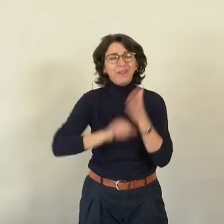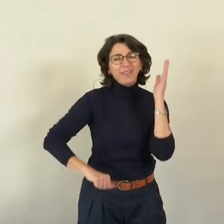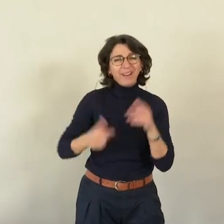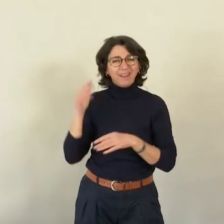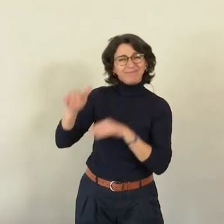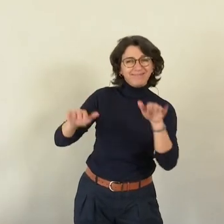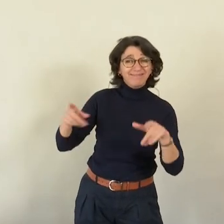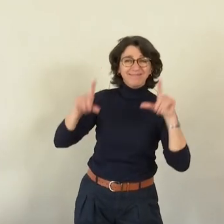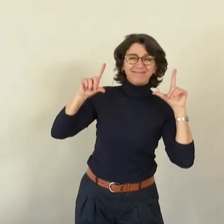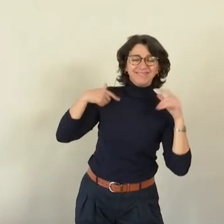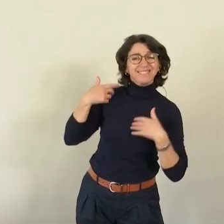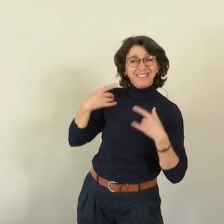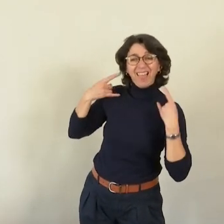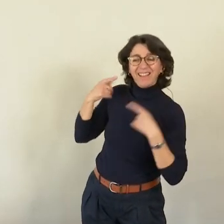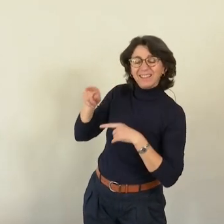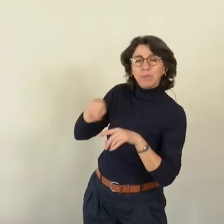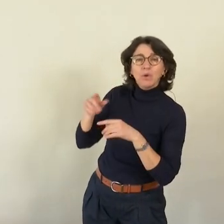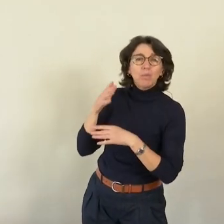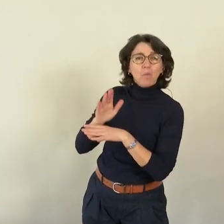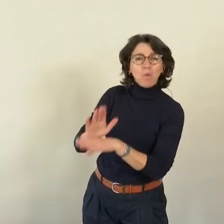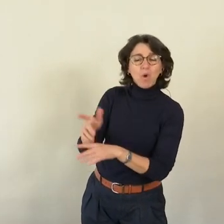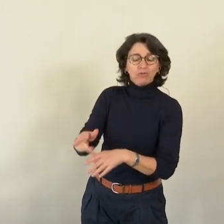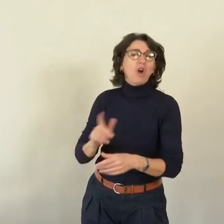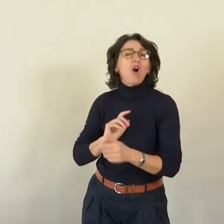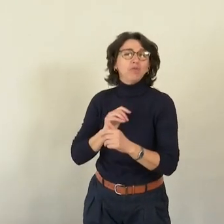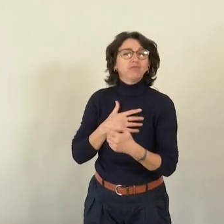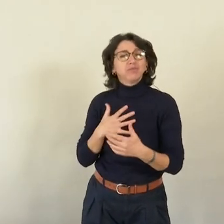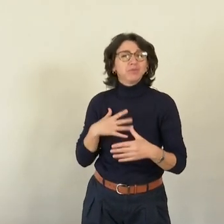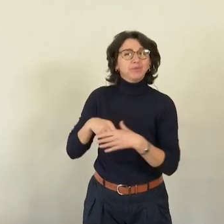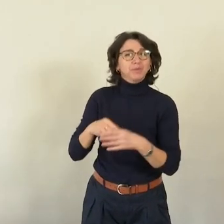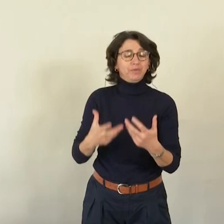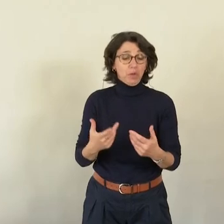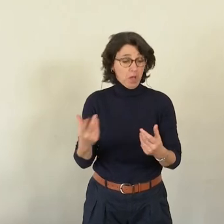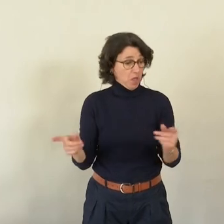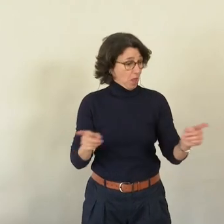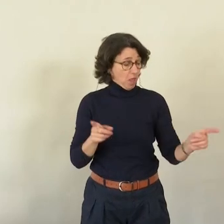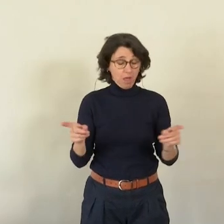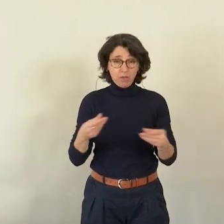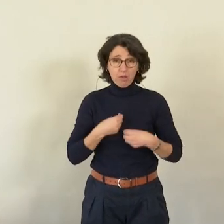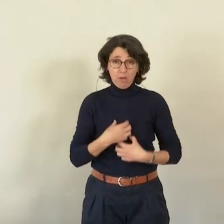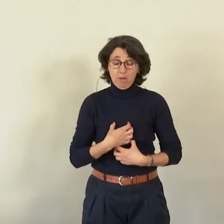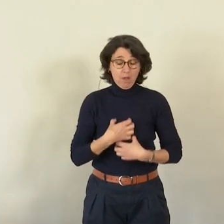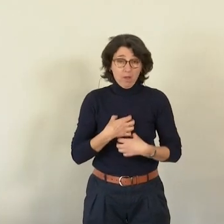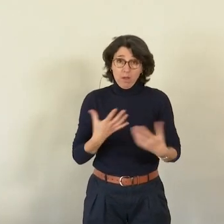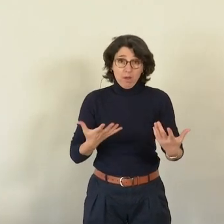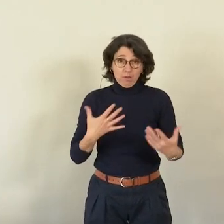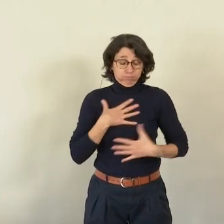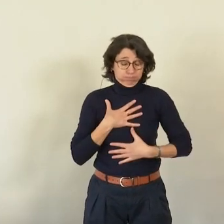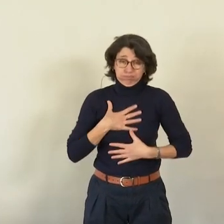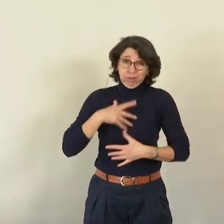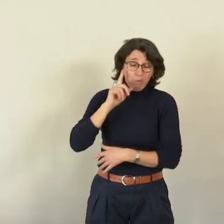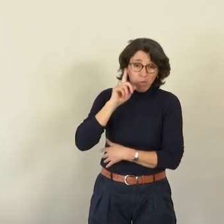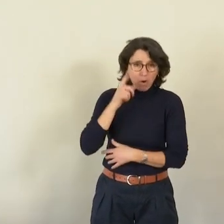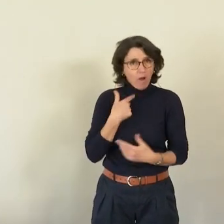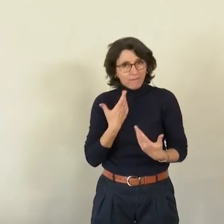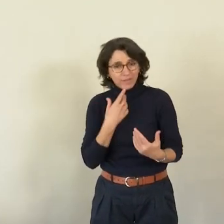mesures qui nous révulsent parce que nous aimerions que vous assumiez plutôt les responsabilités pour lesquelles